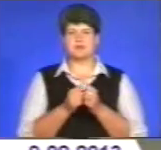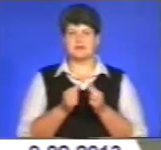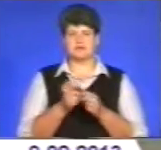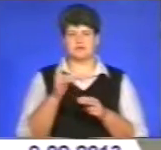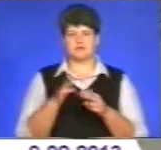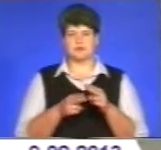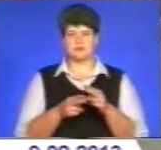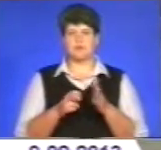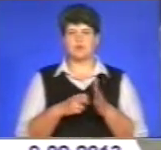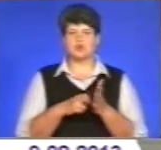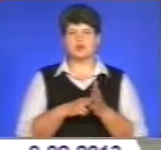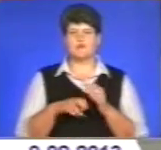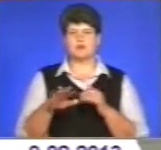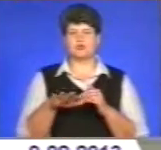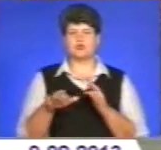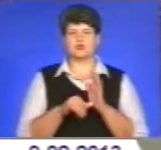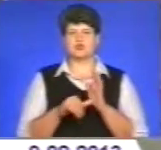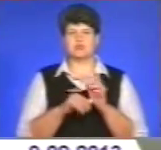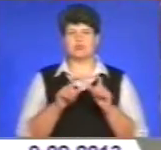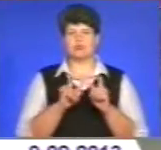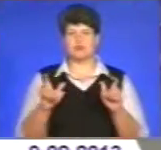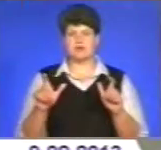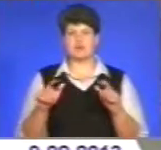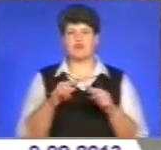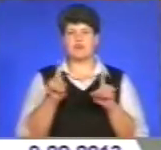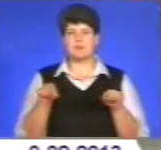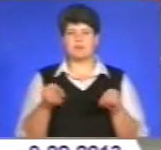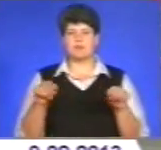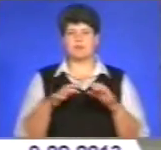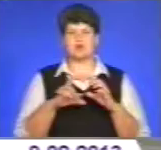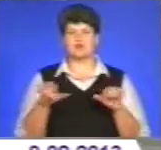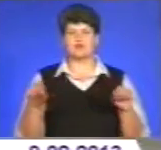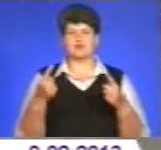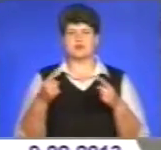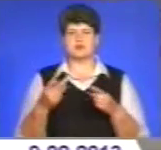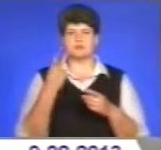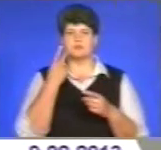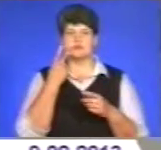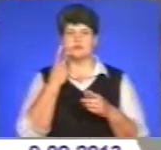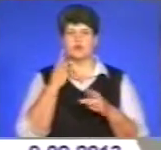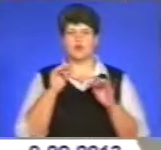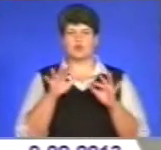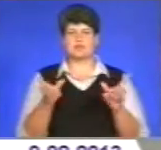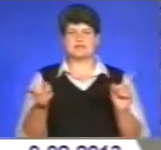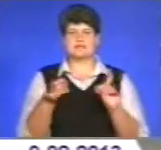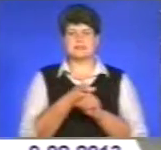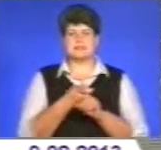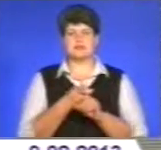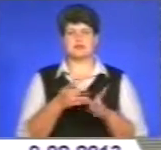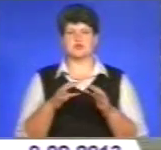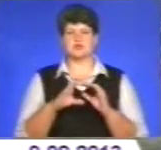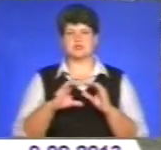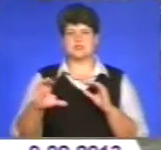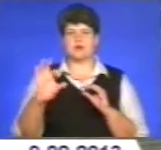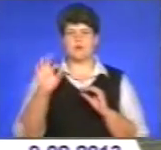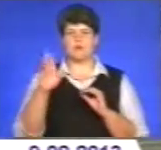завершению. Поштова площа – вже шостий об'єкт у рамках проєкту зі створення автомагістралі безперервного руху, яка з'єднає столичне шосе та